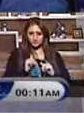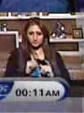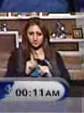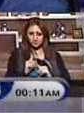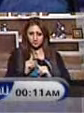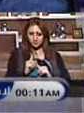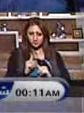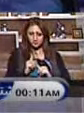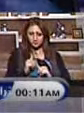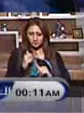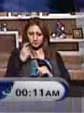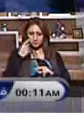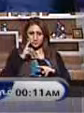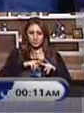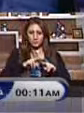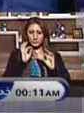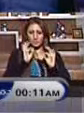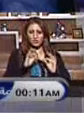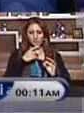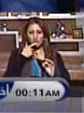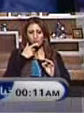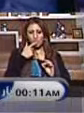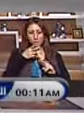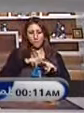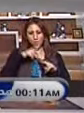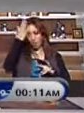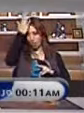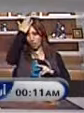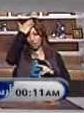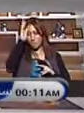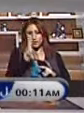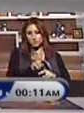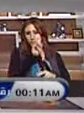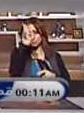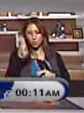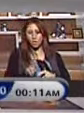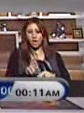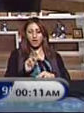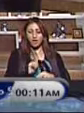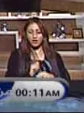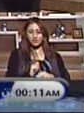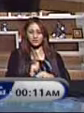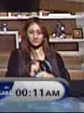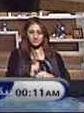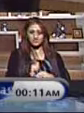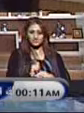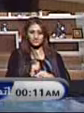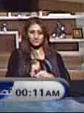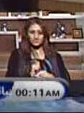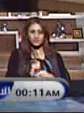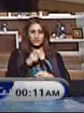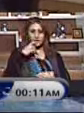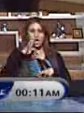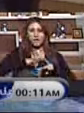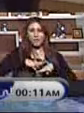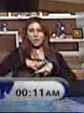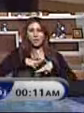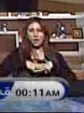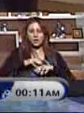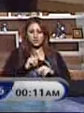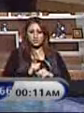الاعرابي اللي دخل فوجد عمر بن الخطاب فساله سؤال فاجاب عمر ن فدخل على ابي بكر قال انت